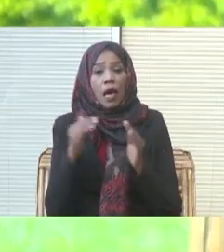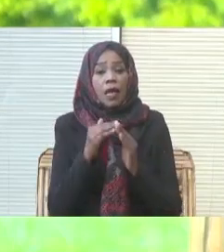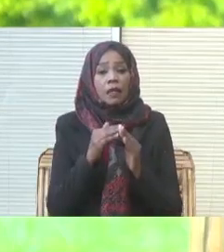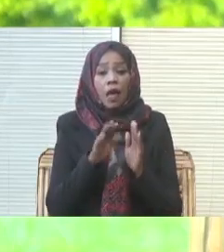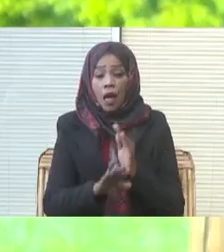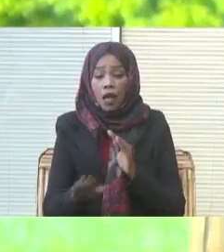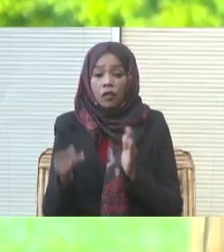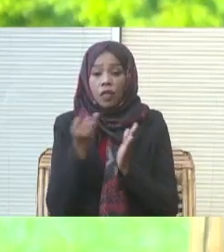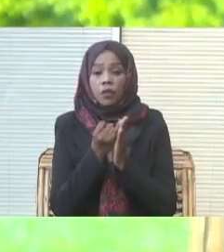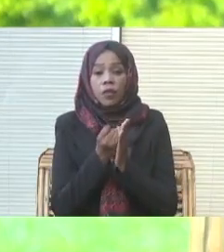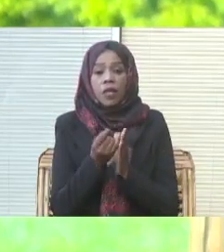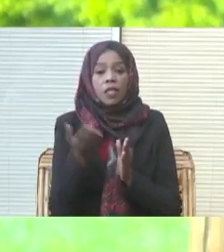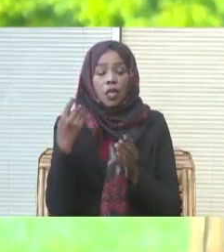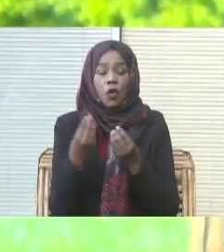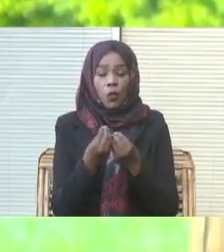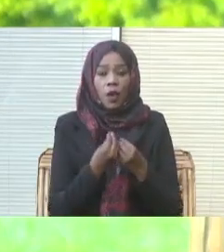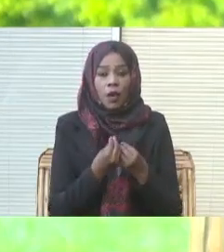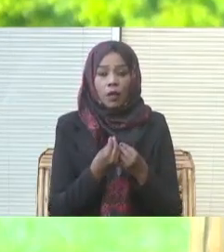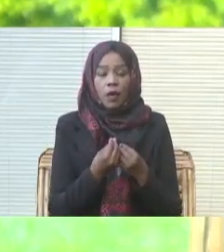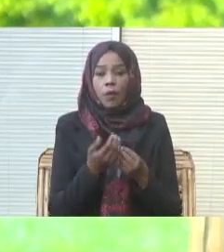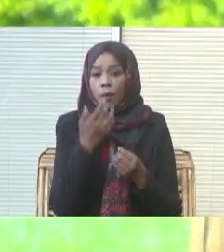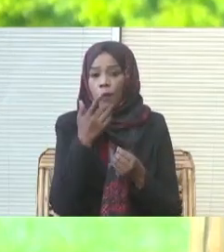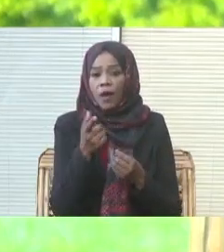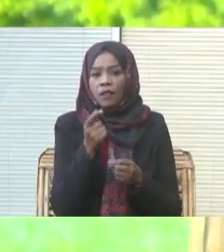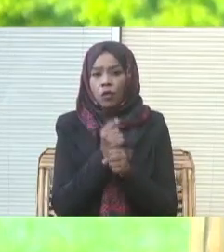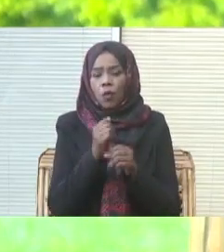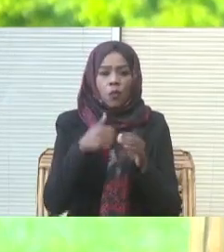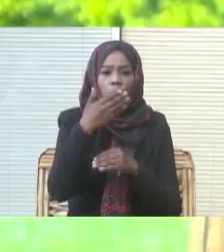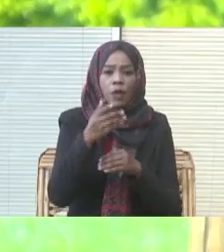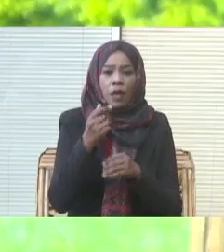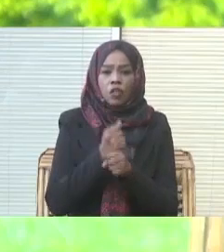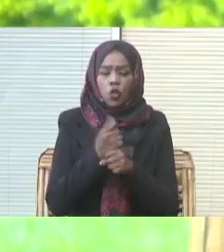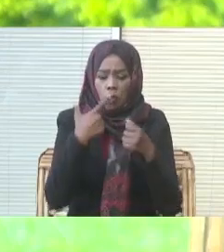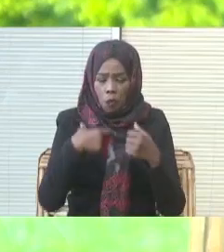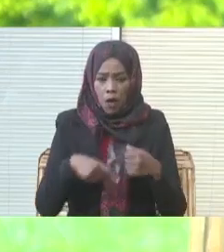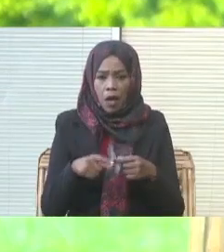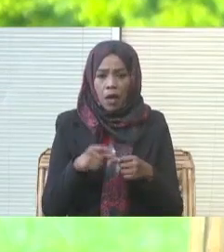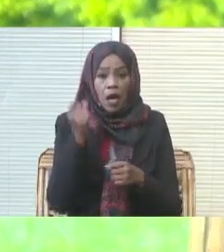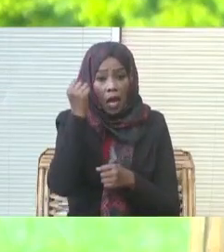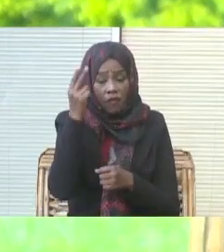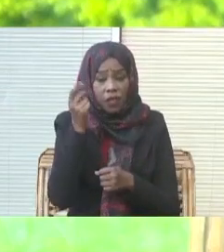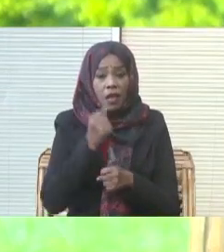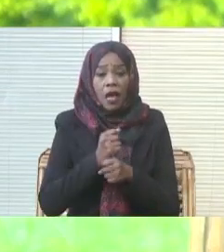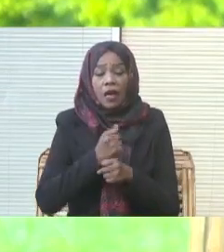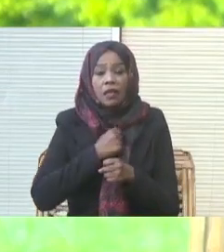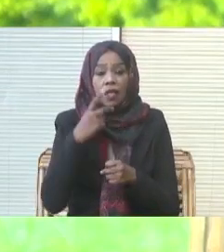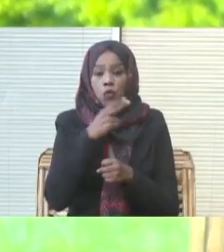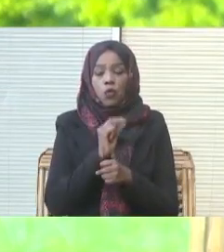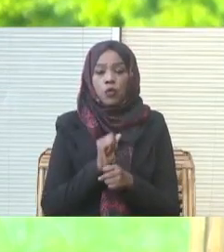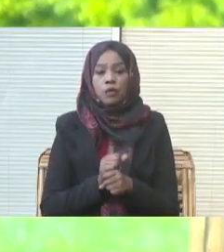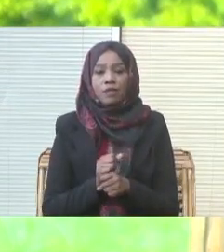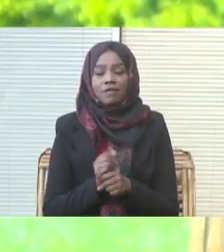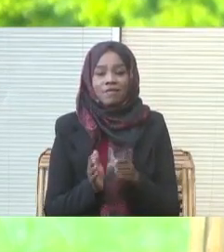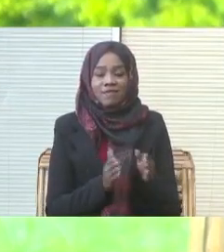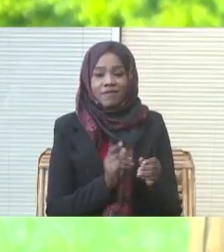اطفال المدارس برضو كانوا معنا، يعني ما في دعم من الخارج، يعني اشتغلنا احنا برانا وفكره ذاتها كانت حقتنا احنا.